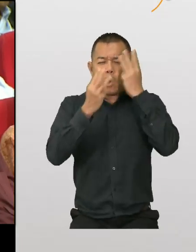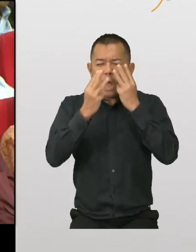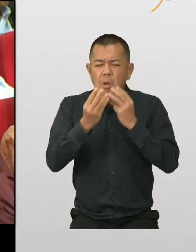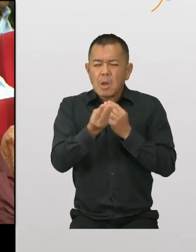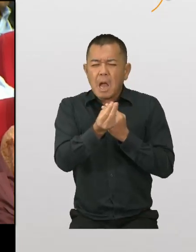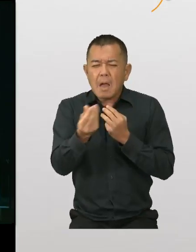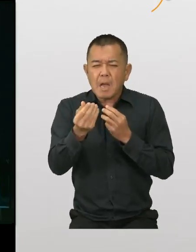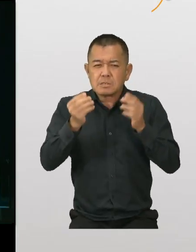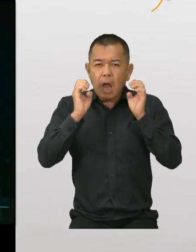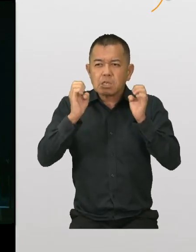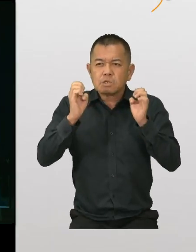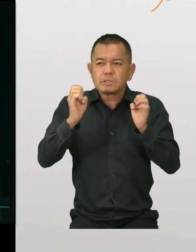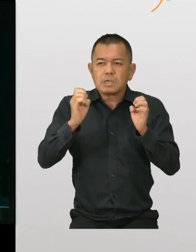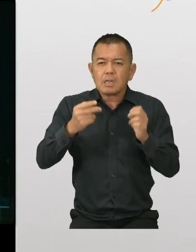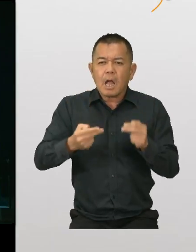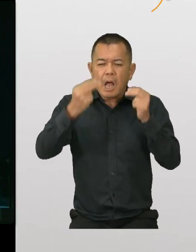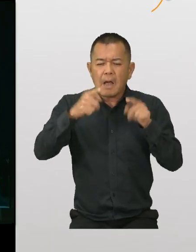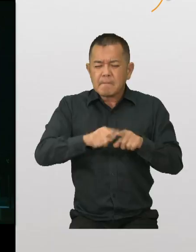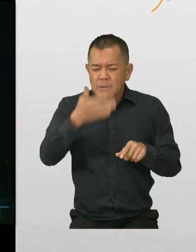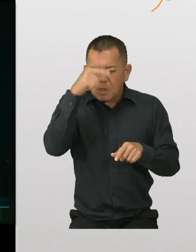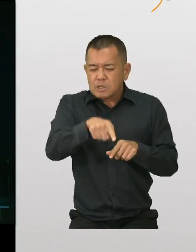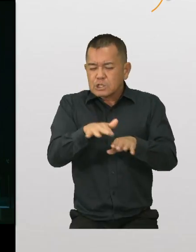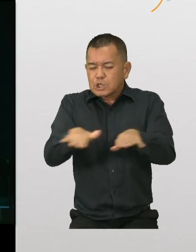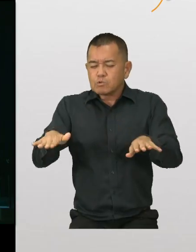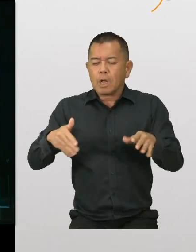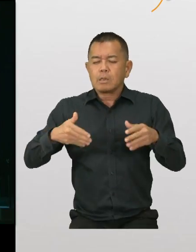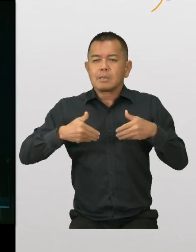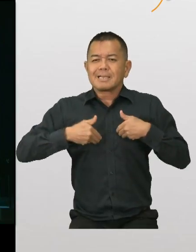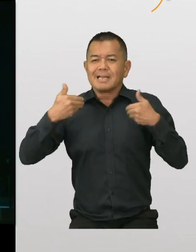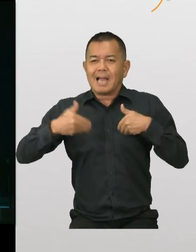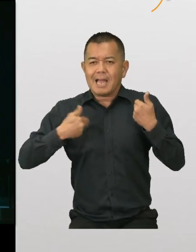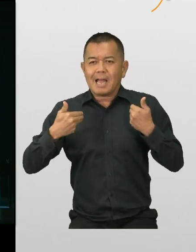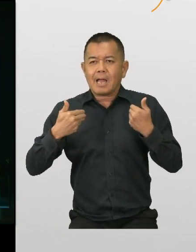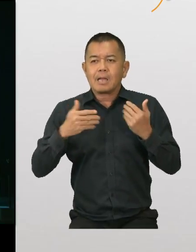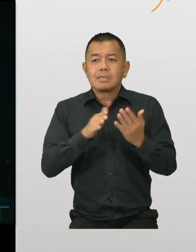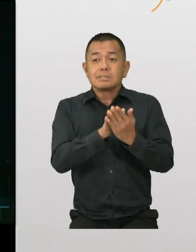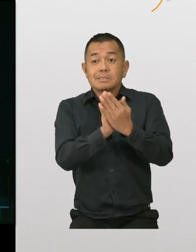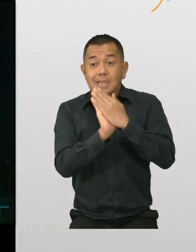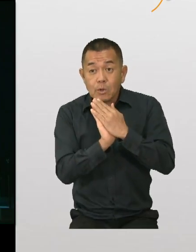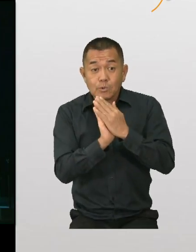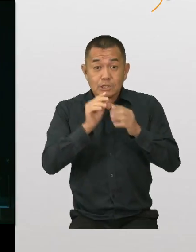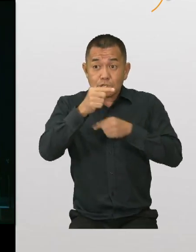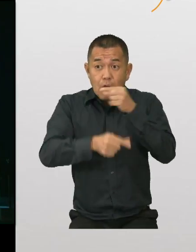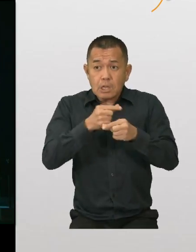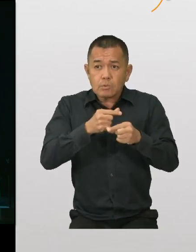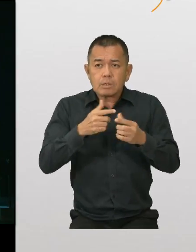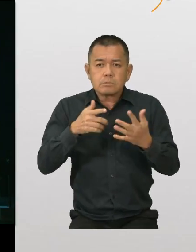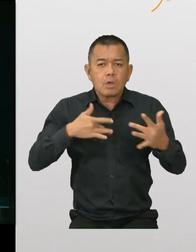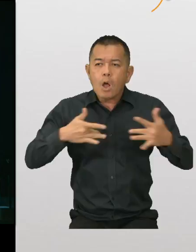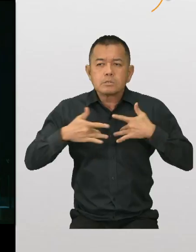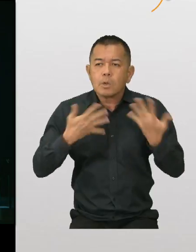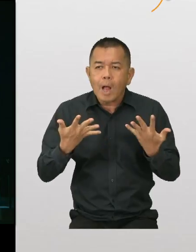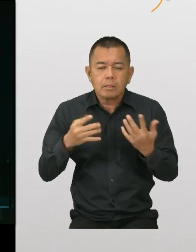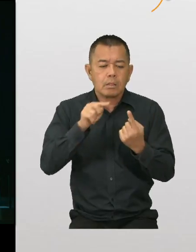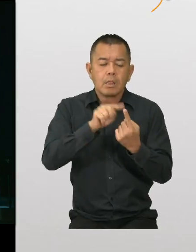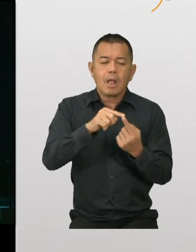所以夹心层的担忧 Therefore, the sandwiched generation is concerned about healthcare and education costs. 这个是